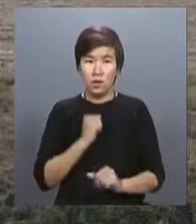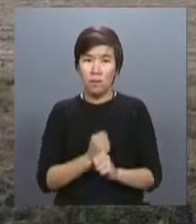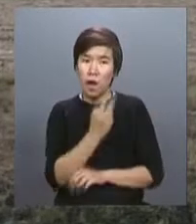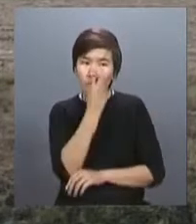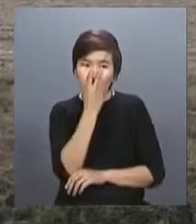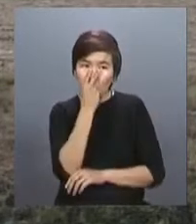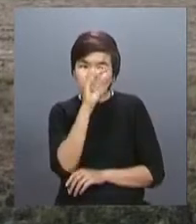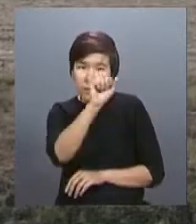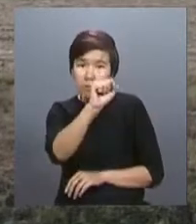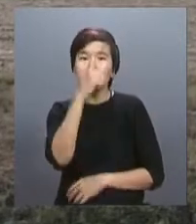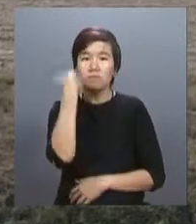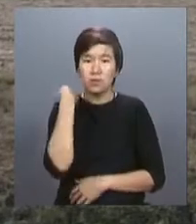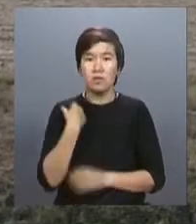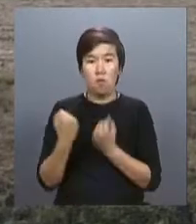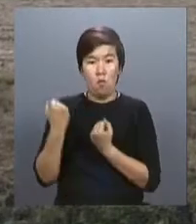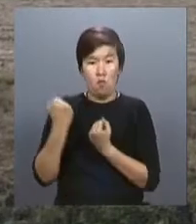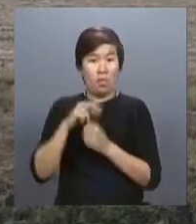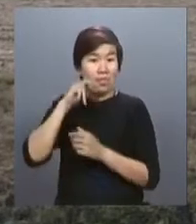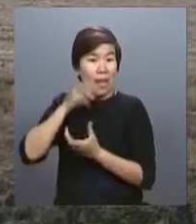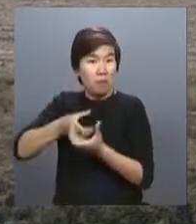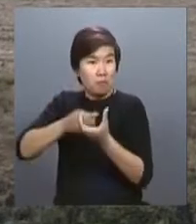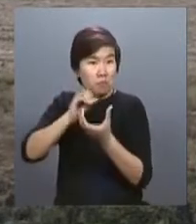ในที่ตั้งและเตรียมพร้อมหากมีเหตุไฟไหม้ซ้ำอีกครับ